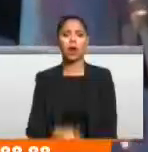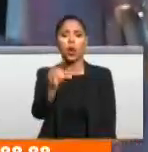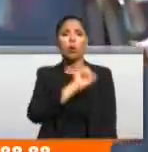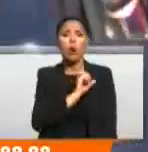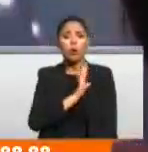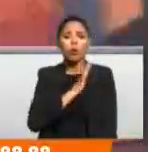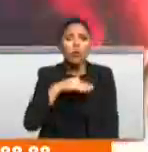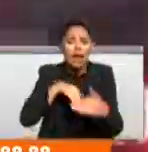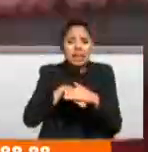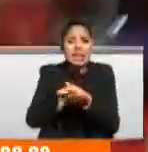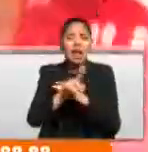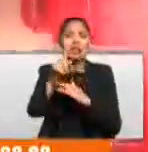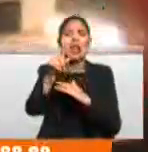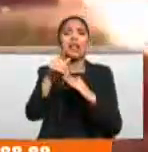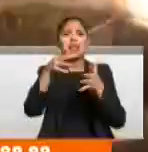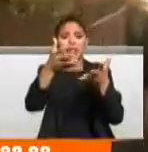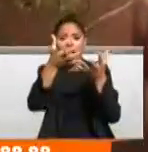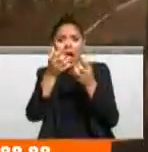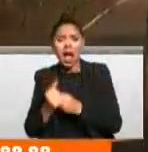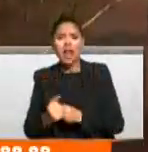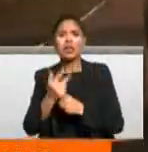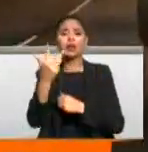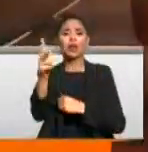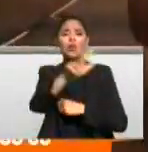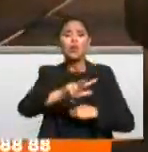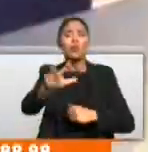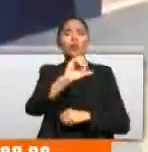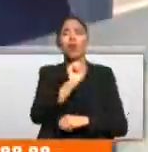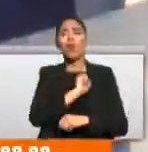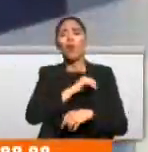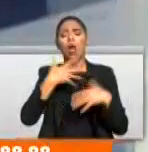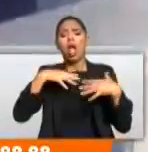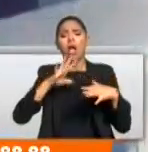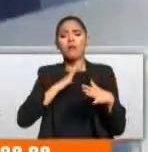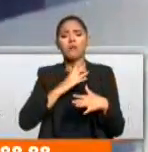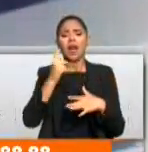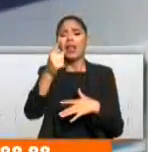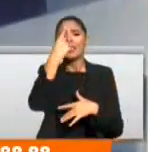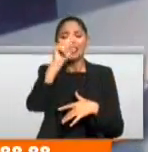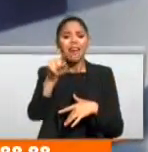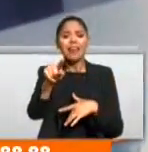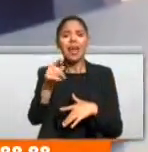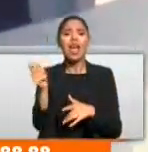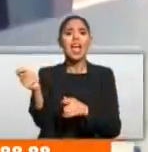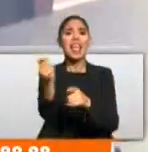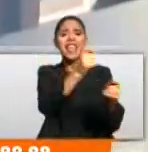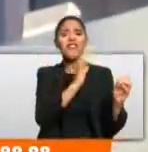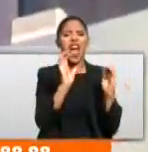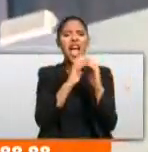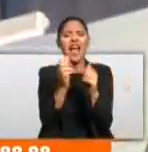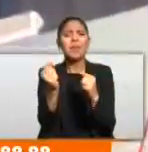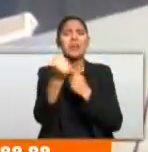3'müşlerdi. Sığındıkları çatıdan indirilirken de minik yürekleri hızla çarpıyordu. O an tek dayanak noktaları sıkı sıkıya